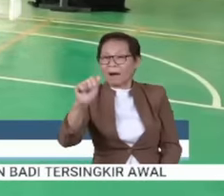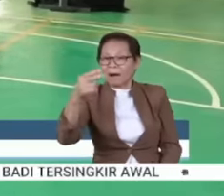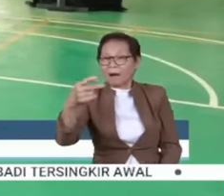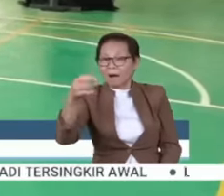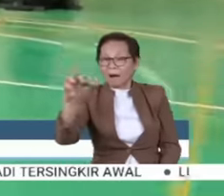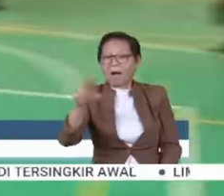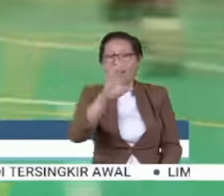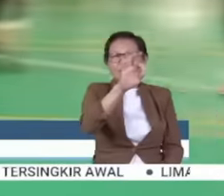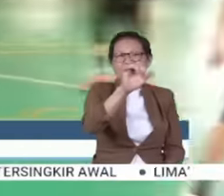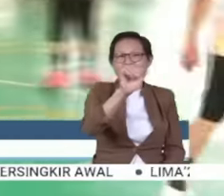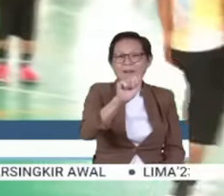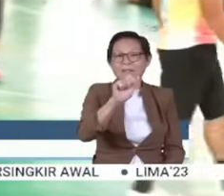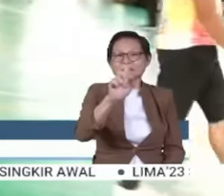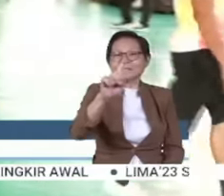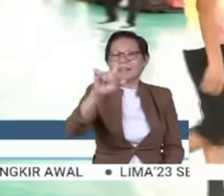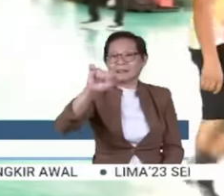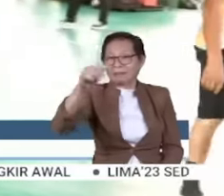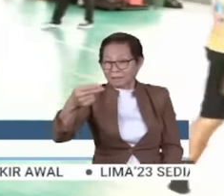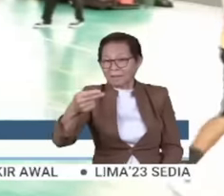Fadlan